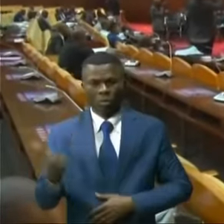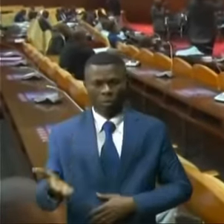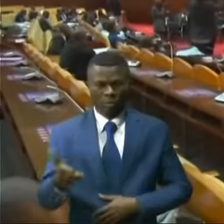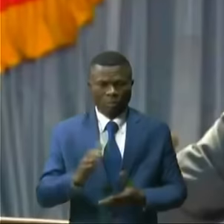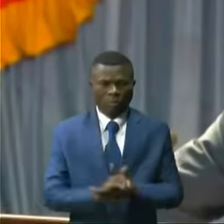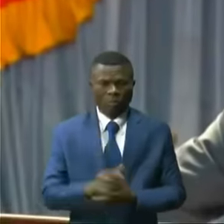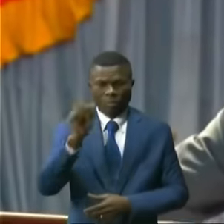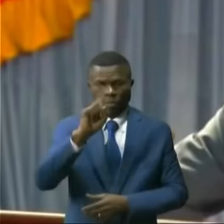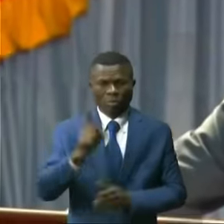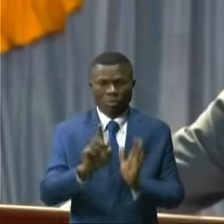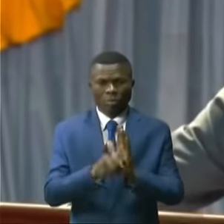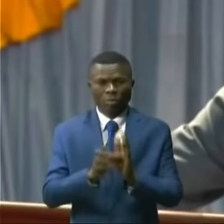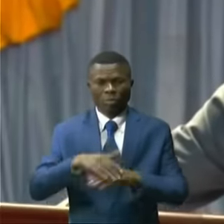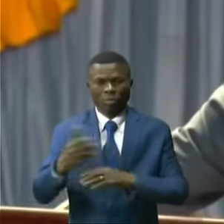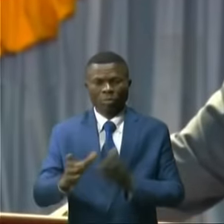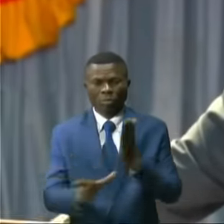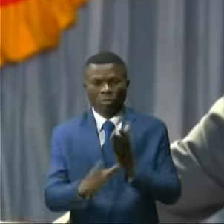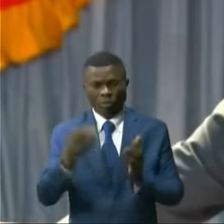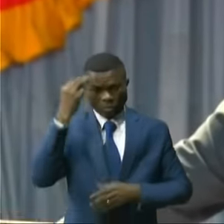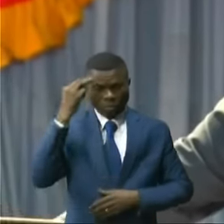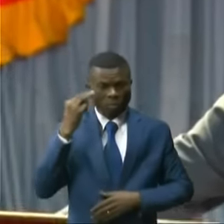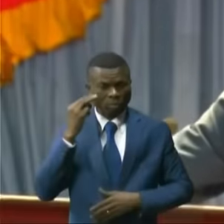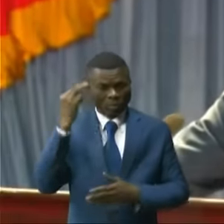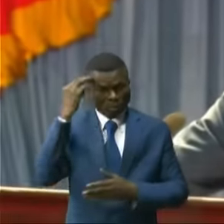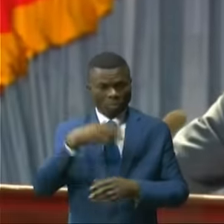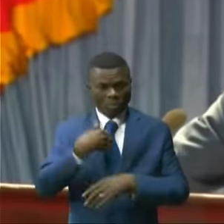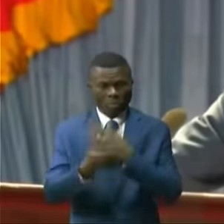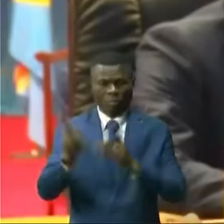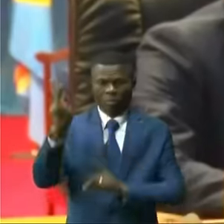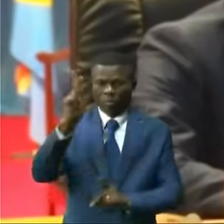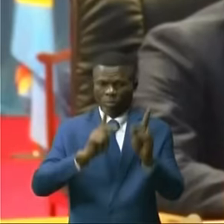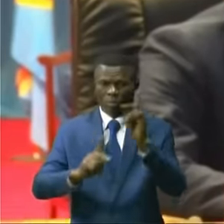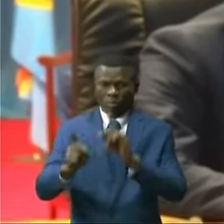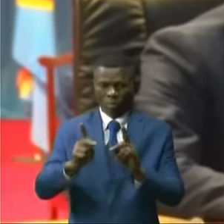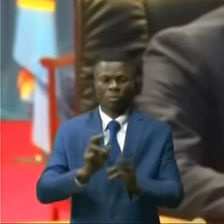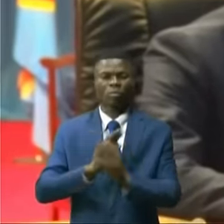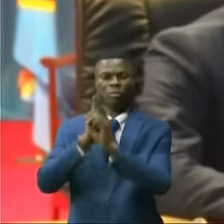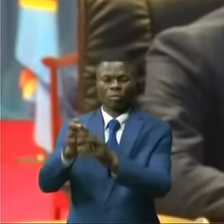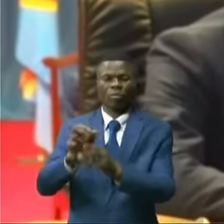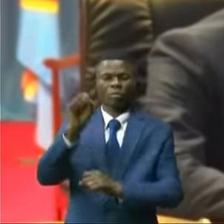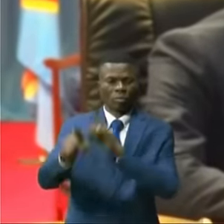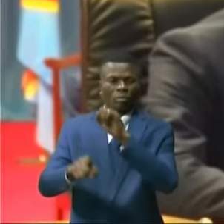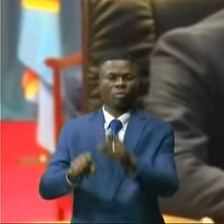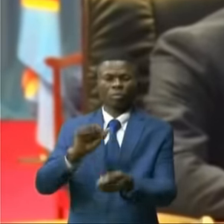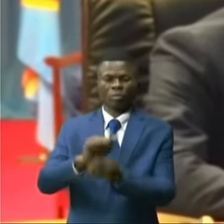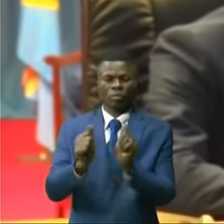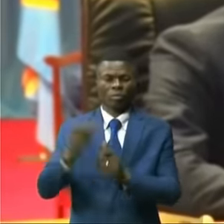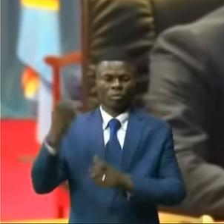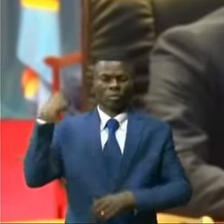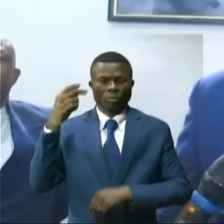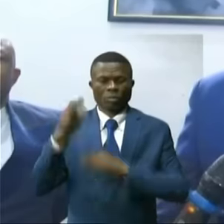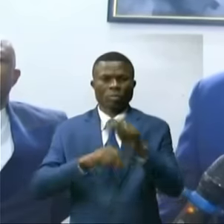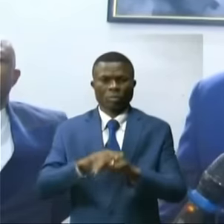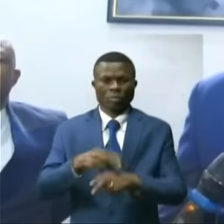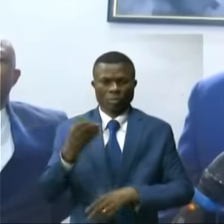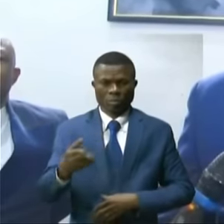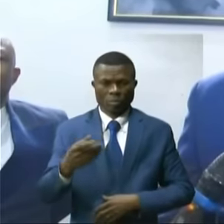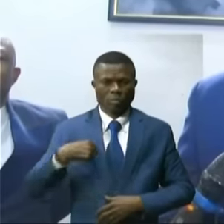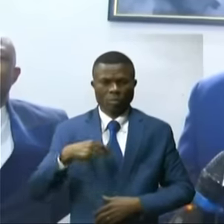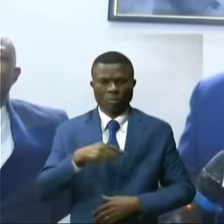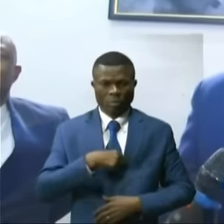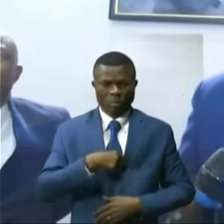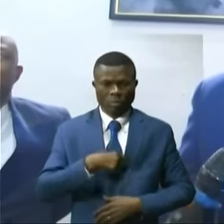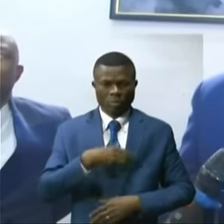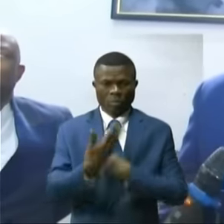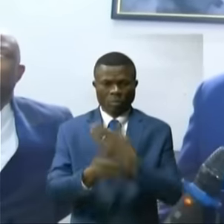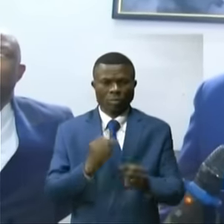30 minutes après le vice-Premier ministre ministre de la Fonction publique a répondu aux préoccupations des élus nationaux nous sommes en train de